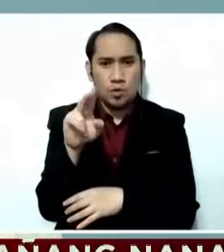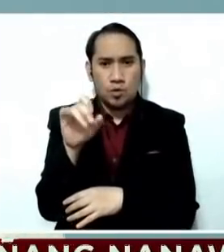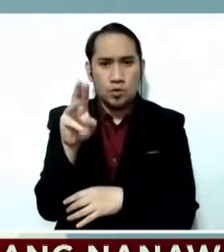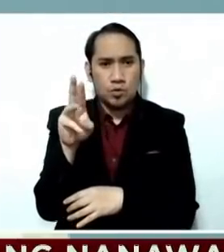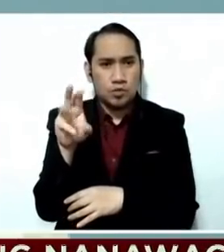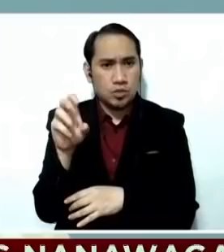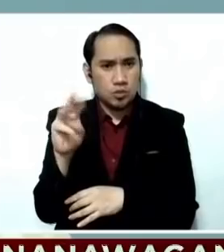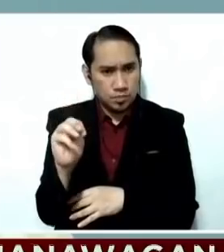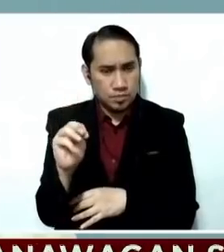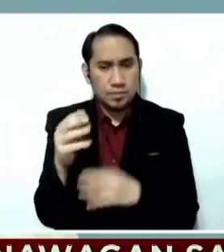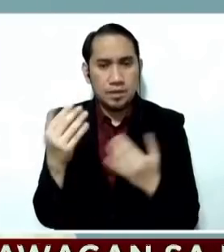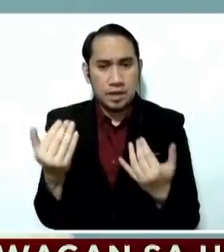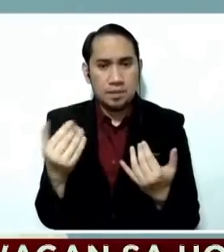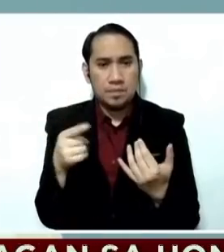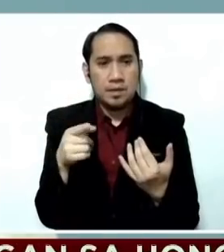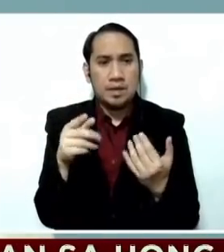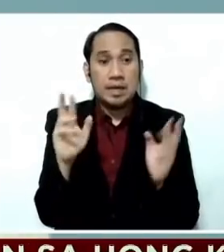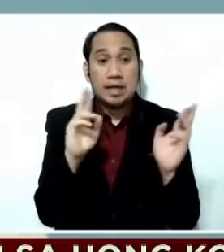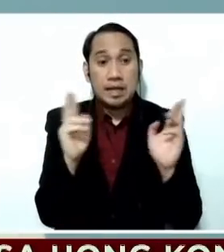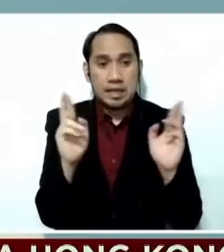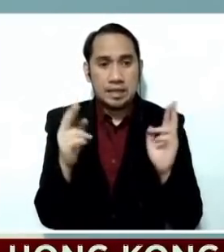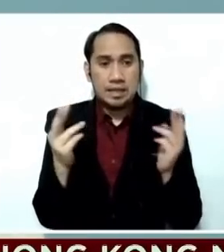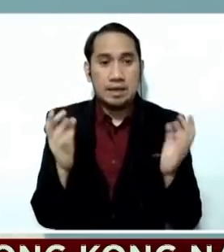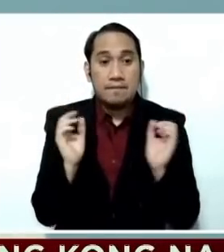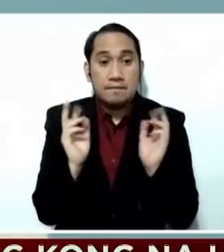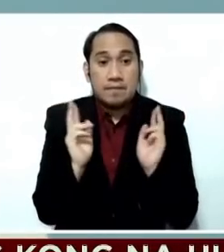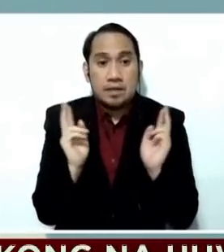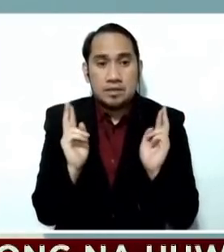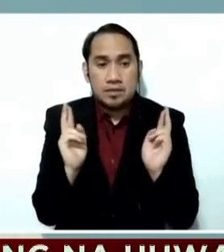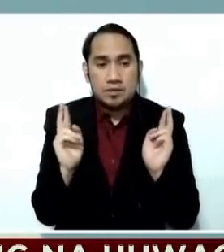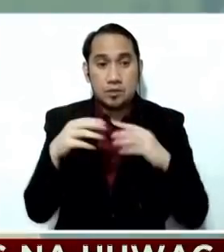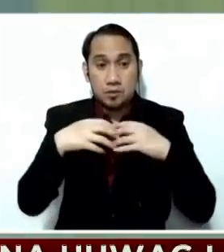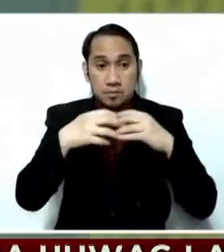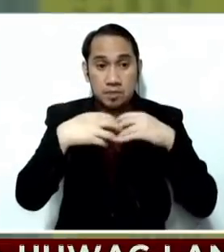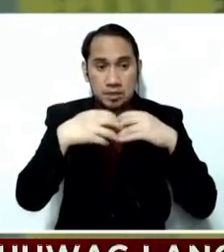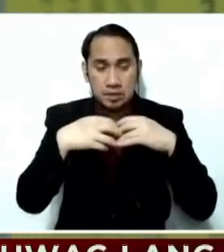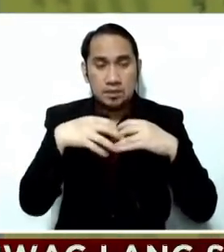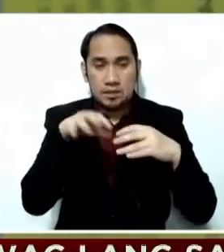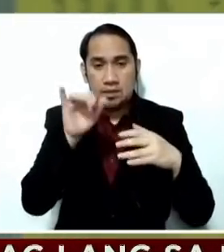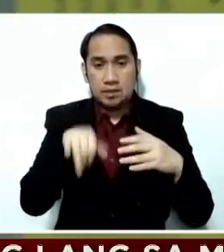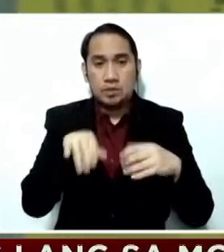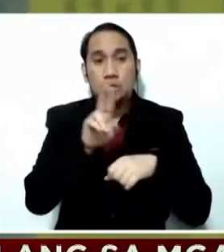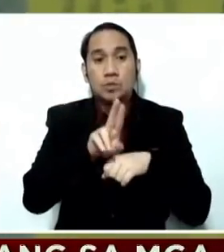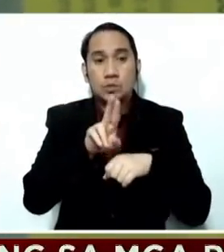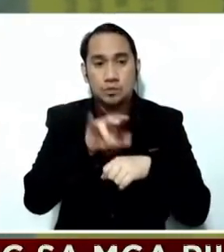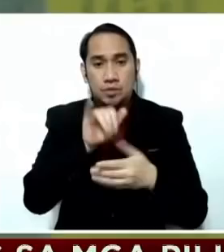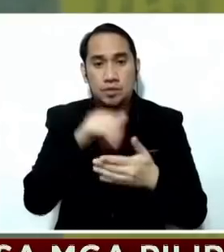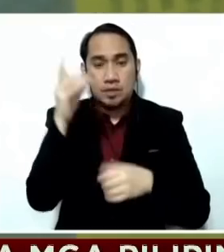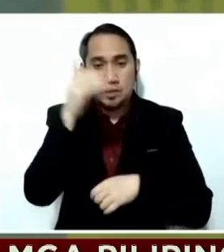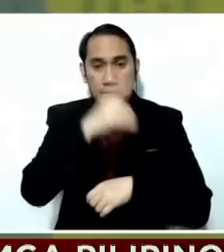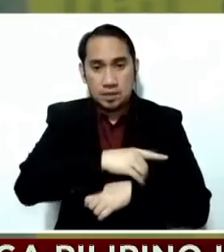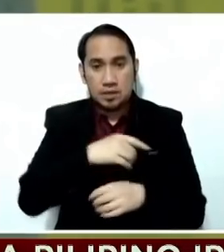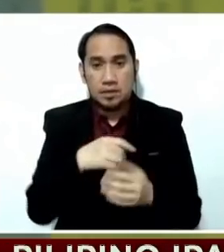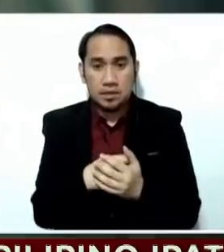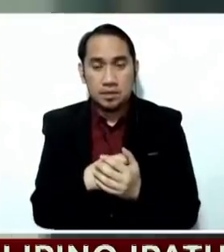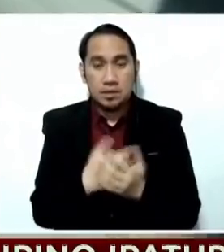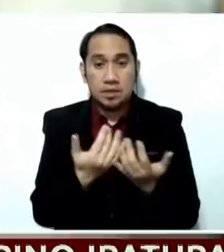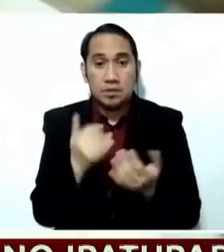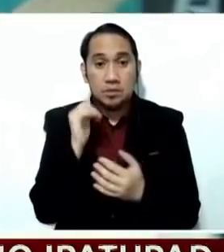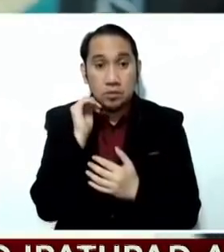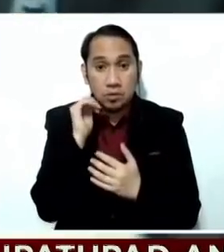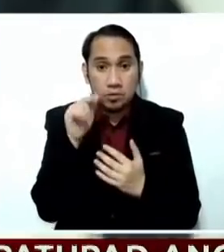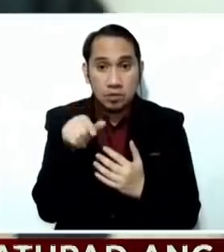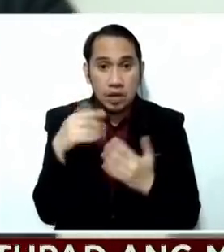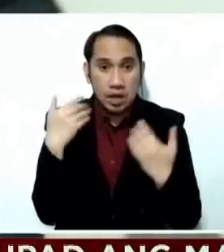na biofreezer na tatanggap po doon sa bakuna. Nagagamitin lang po namin for that day. Yung sa coolers po natin, sir, meron tayong naka-standby sa